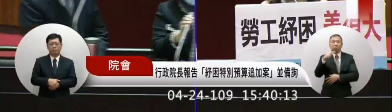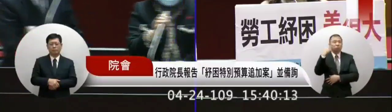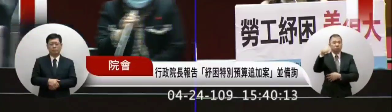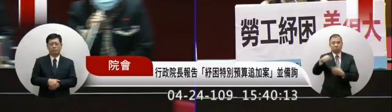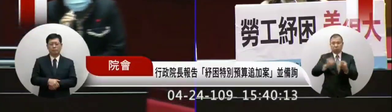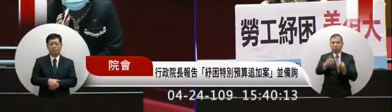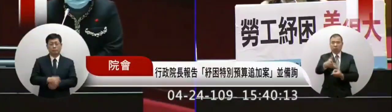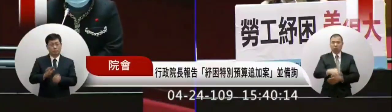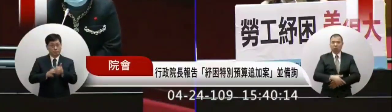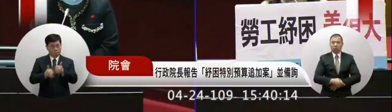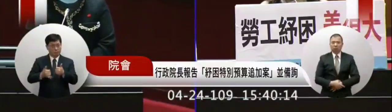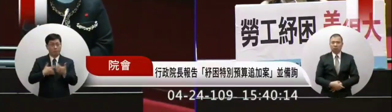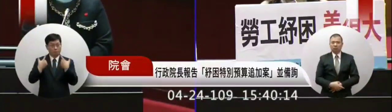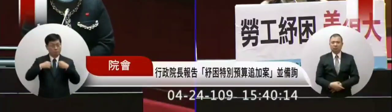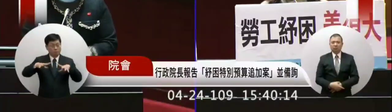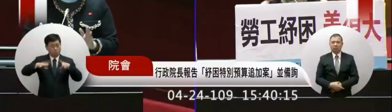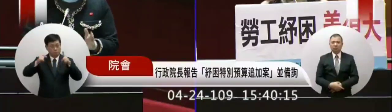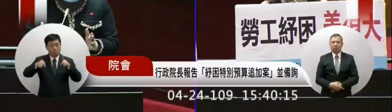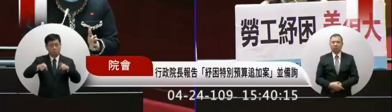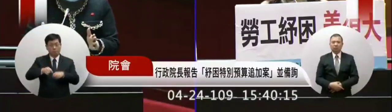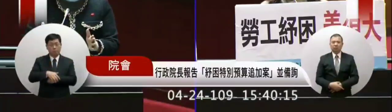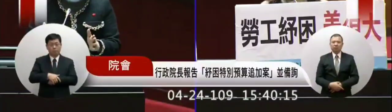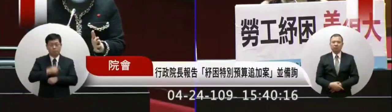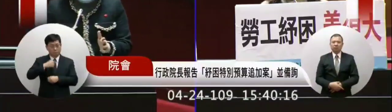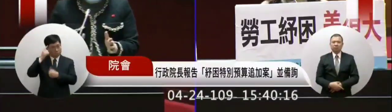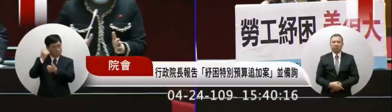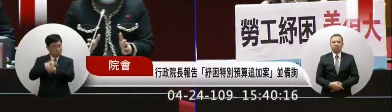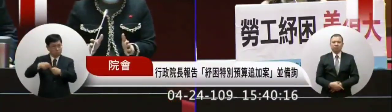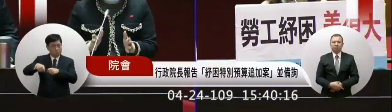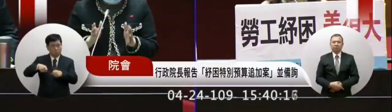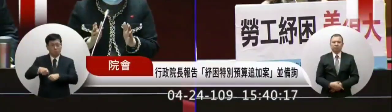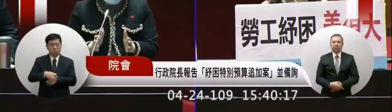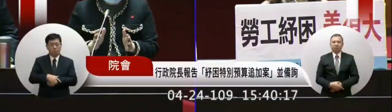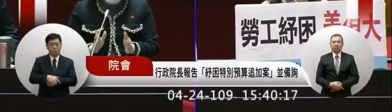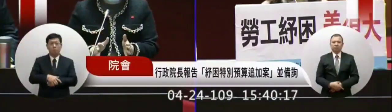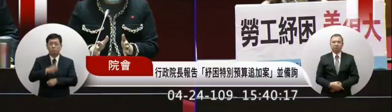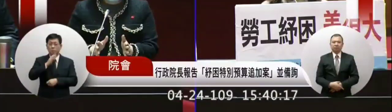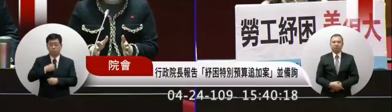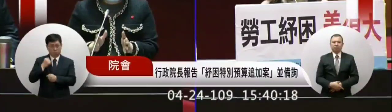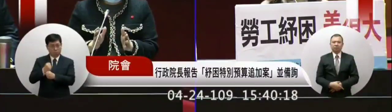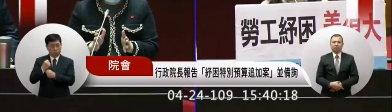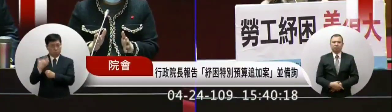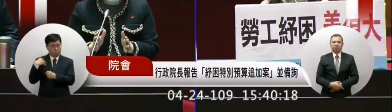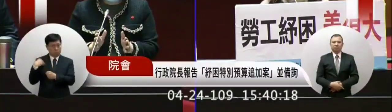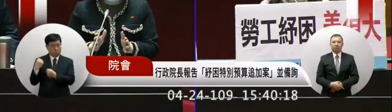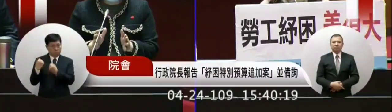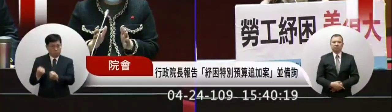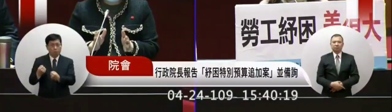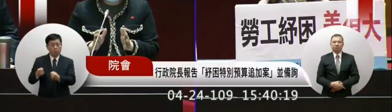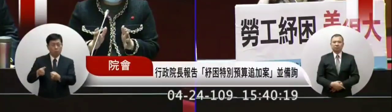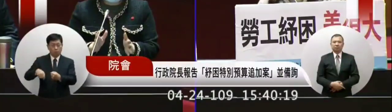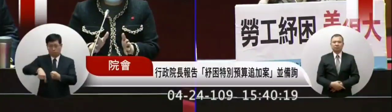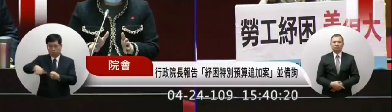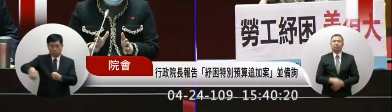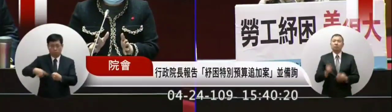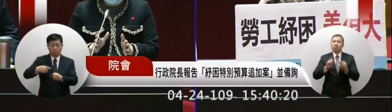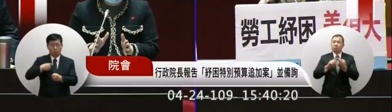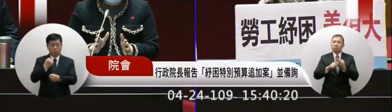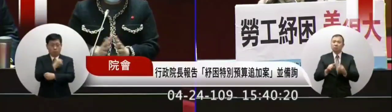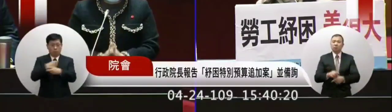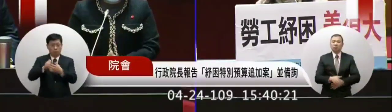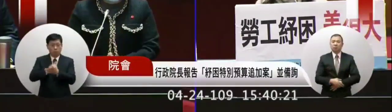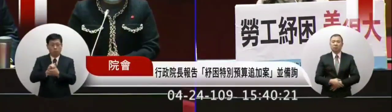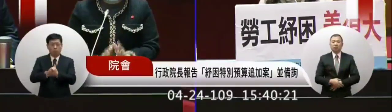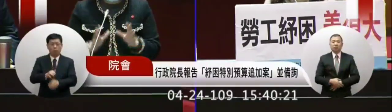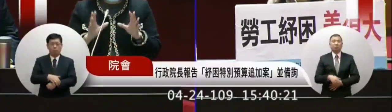不？ 委员，因为当初在考量这个政策的时候，是以在职哈、在职者。 人家